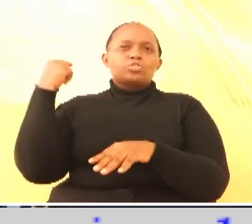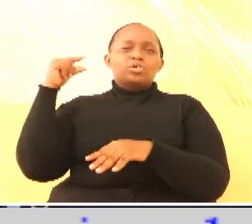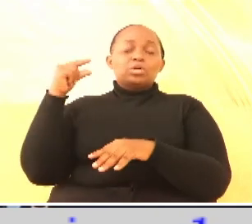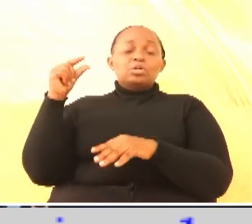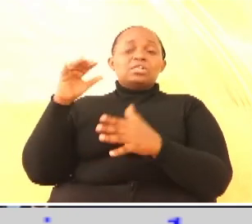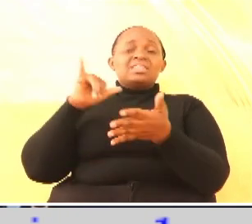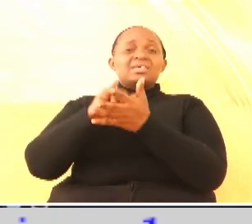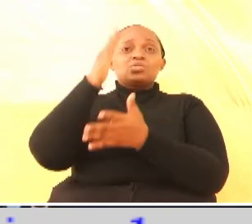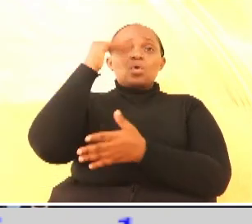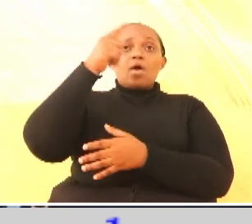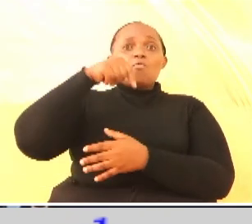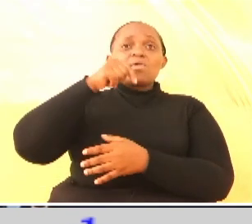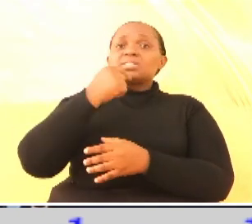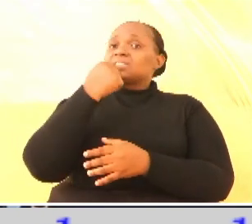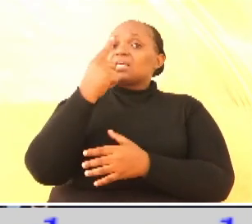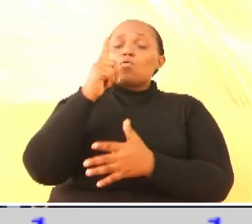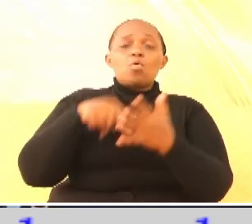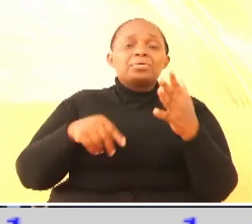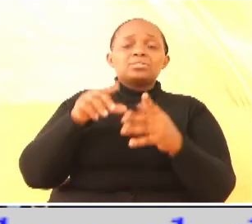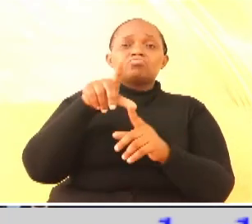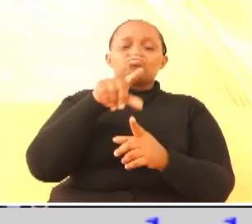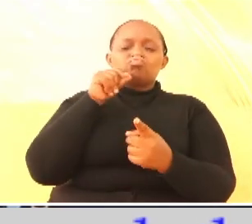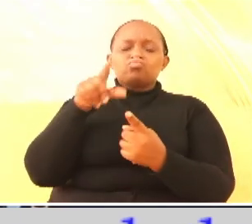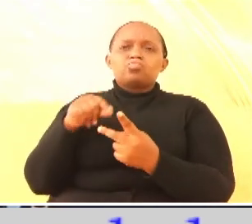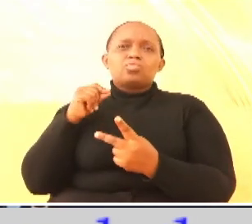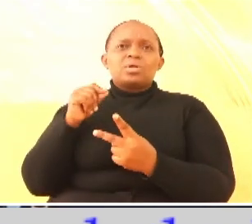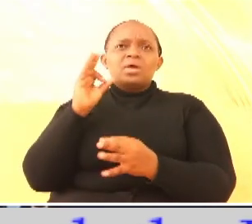tuchague. Kama tutafuata tamaduni zetu